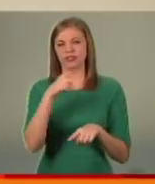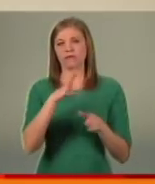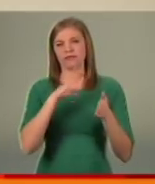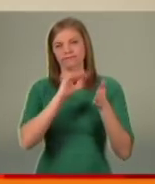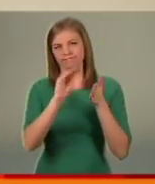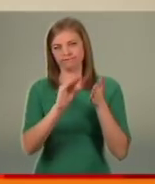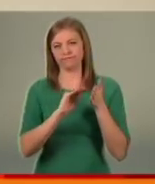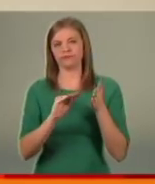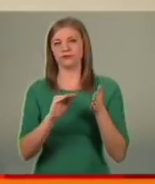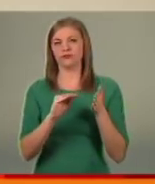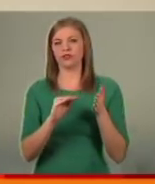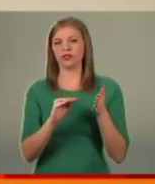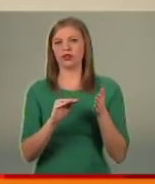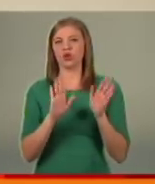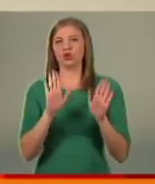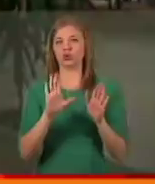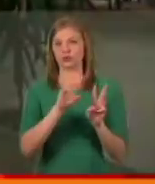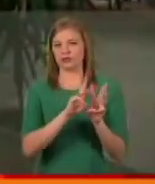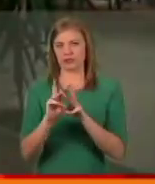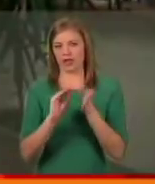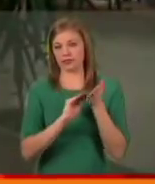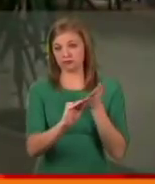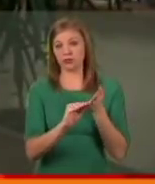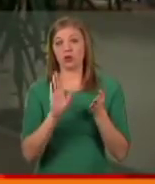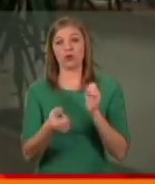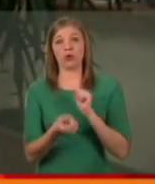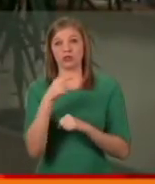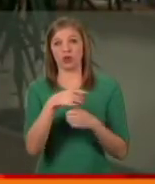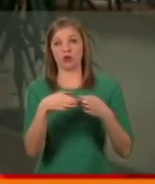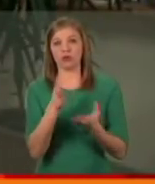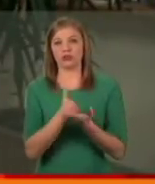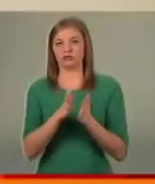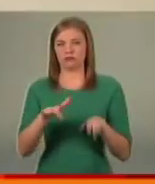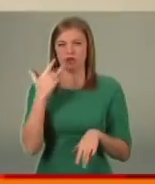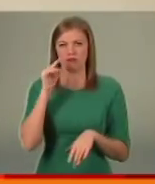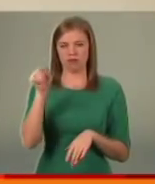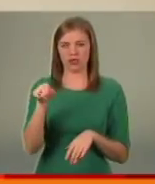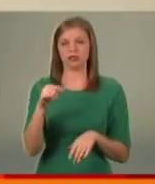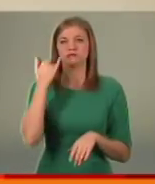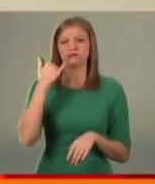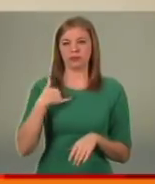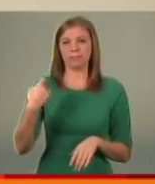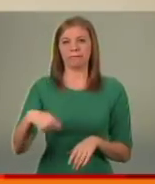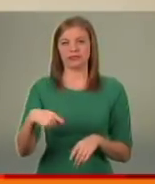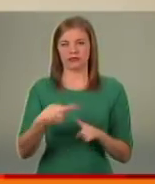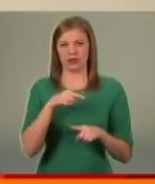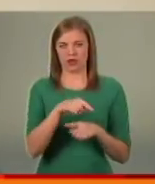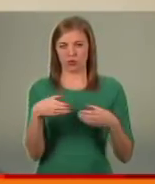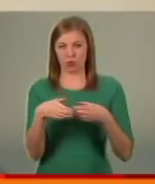був написаний тільки сайт. Оказалось, що кампанія знаходиться в Америці. Перезвонив президент цієї